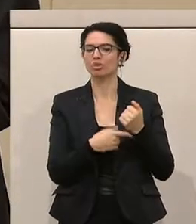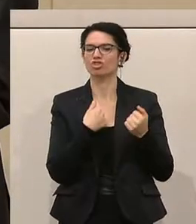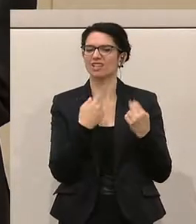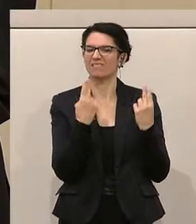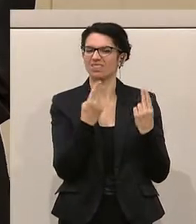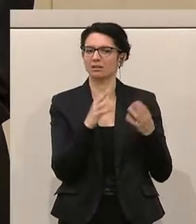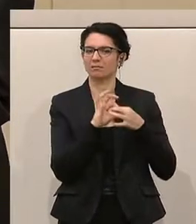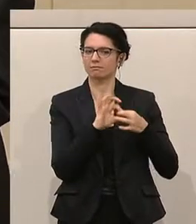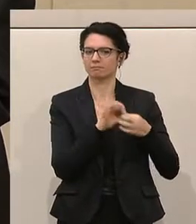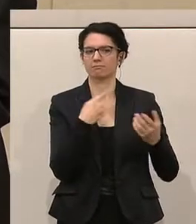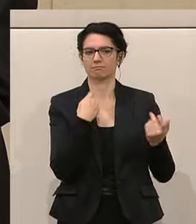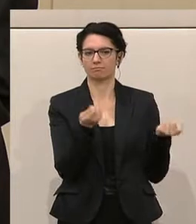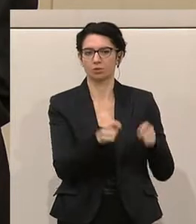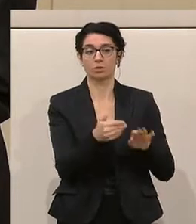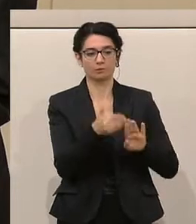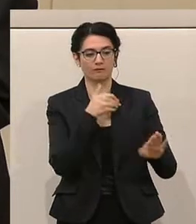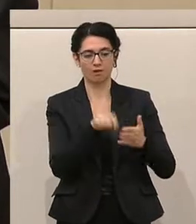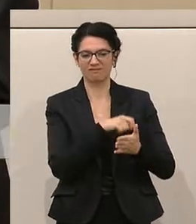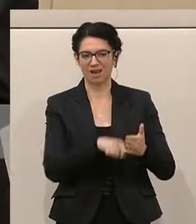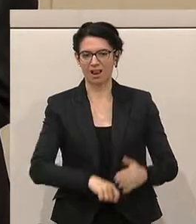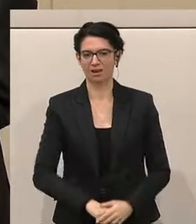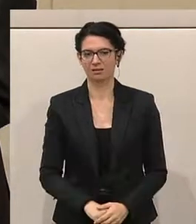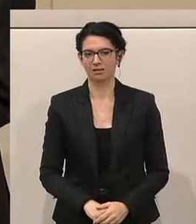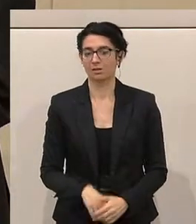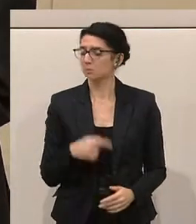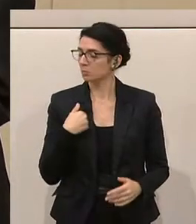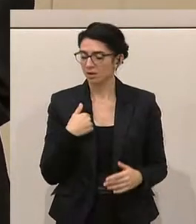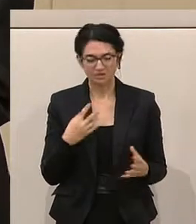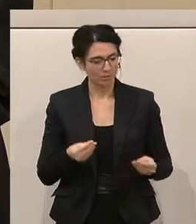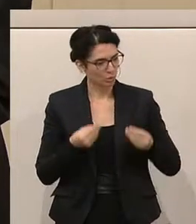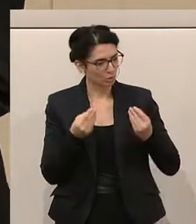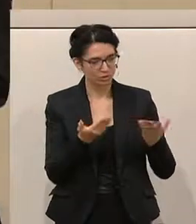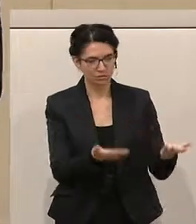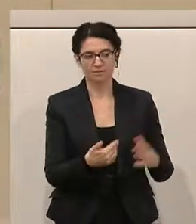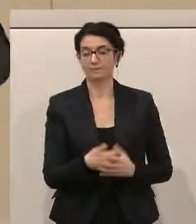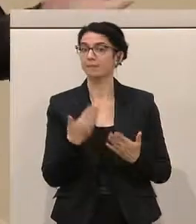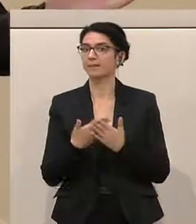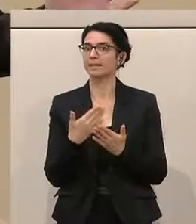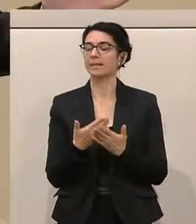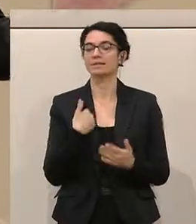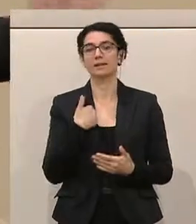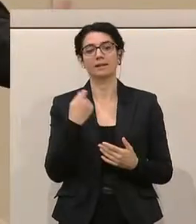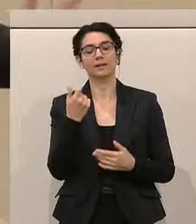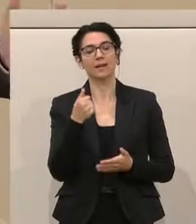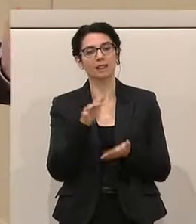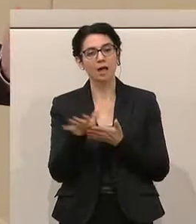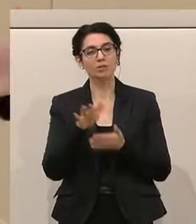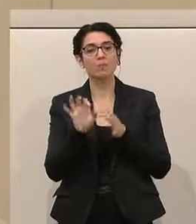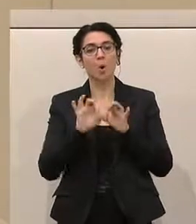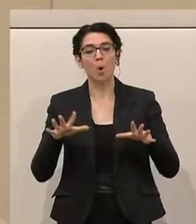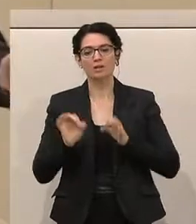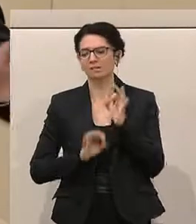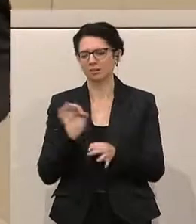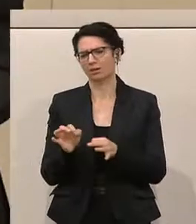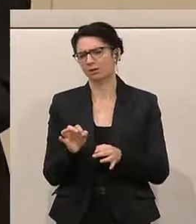vor der Neuwahl, das sind das voll zu begrüßen. Und deshalb denke ich, Geld ausgeben ohne Strategie